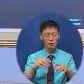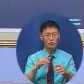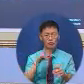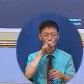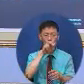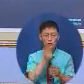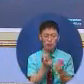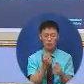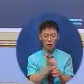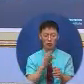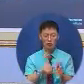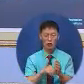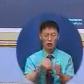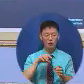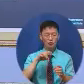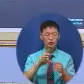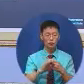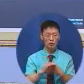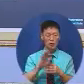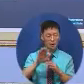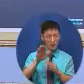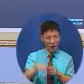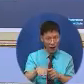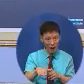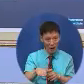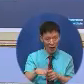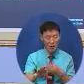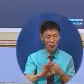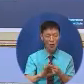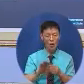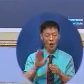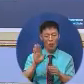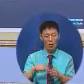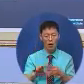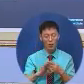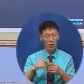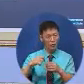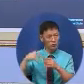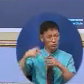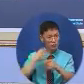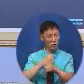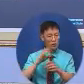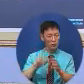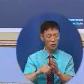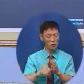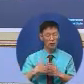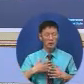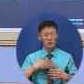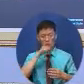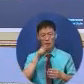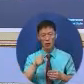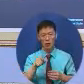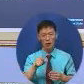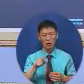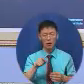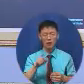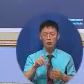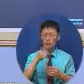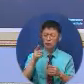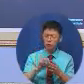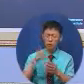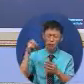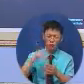실험을 했어요. 이 쥐는 발을 누르면 보상 중추가 활성화돼서 쾌감을 느껴요.